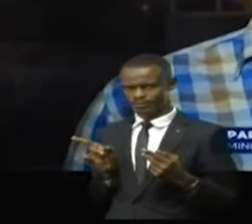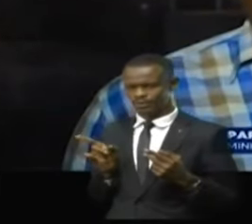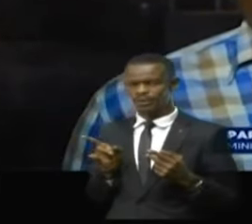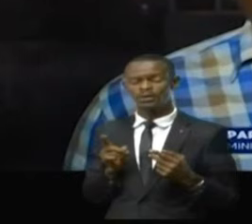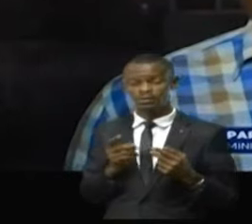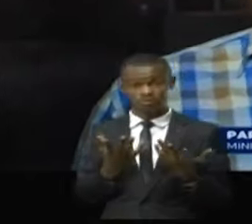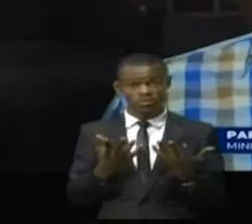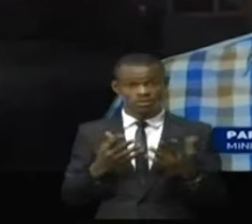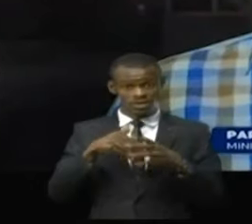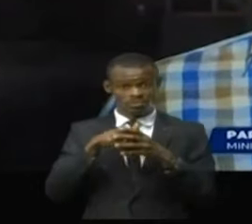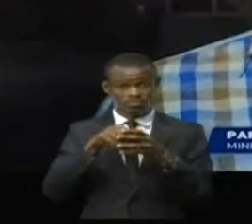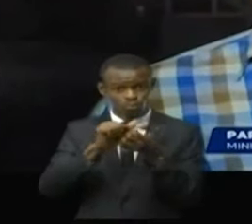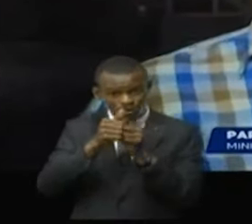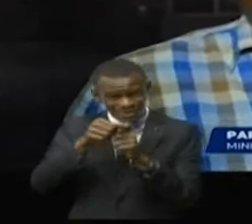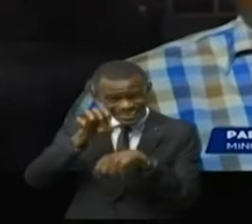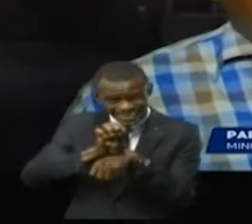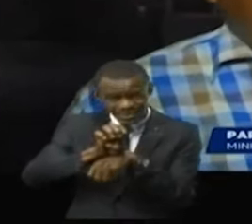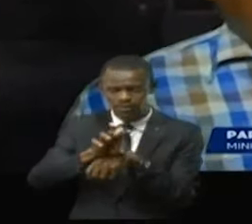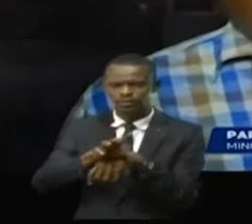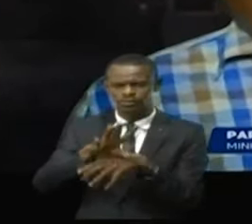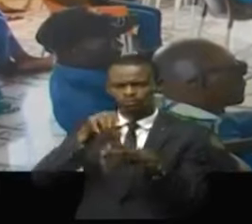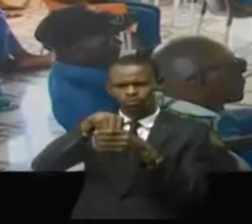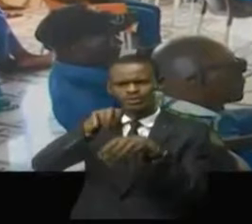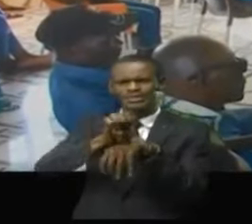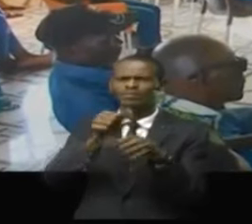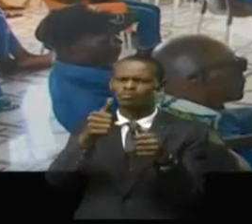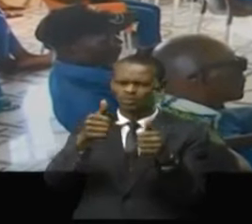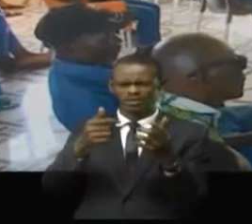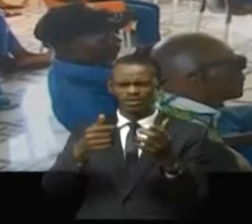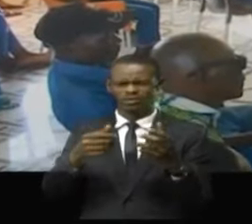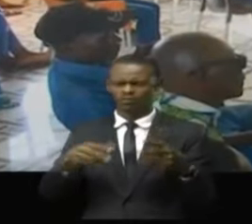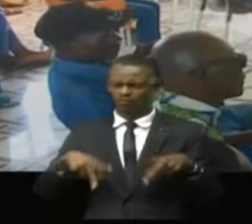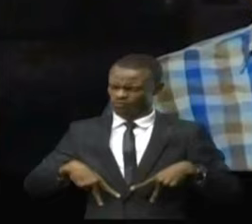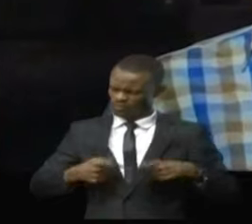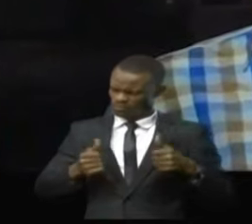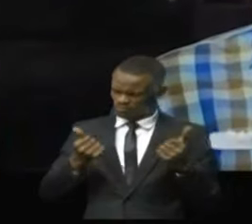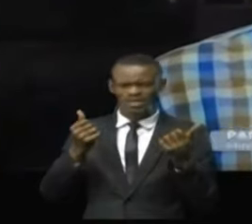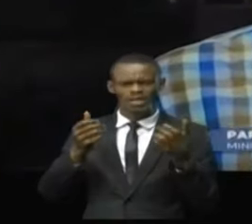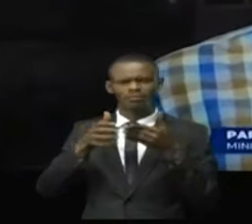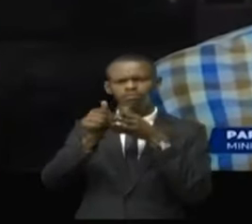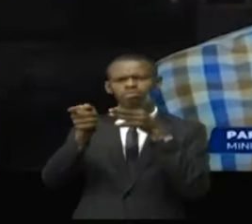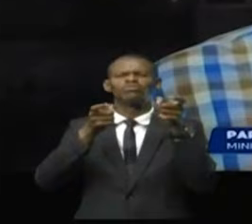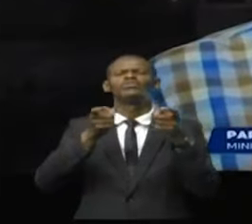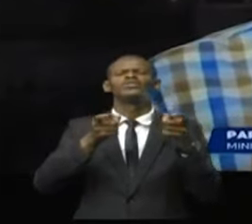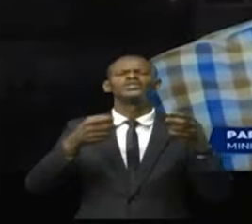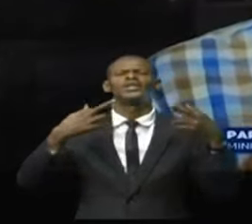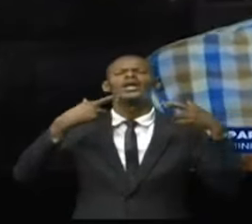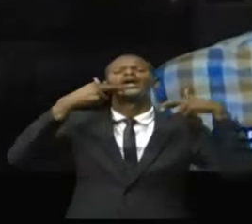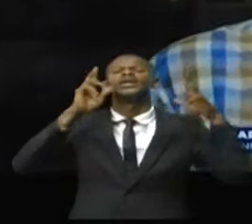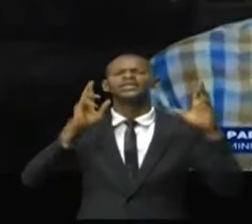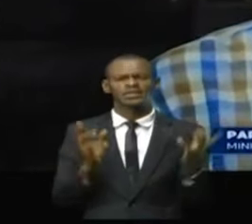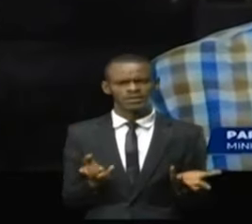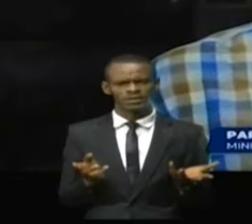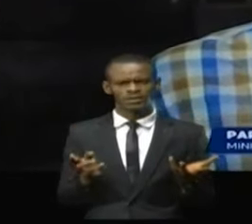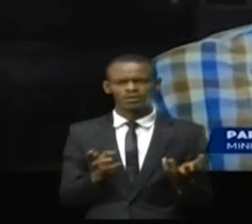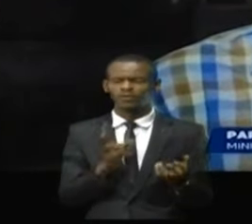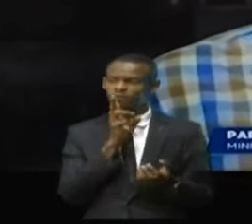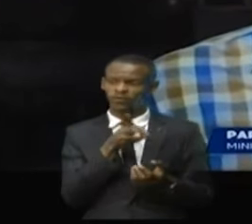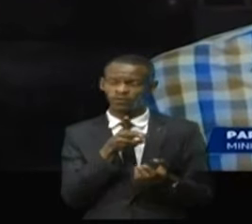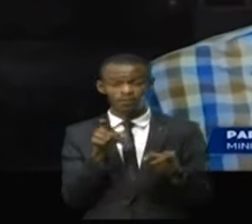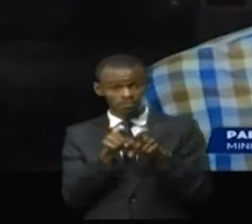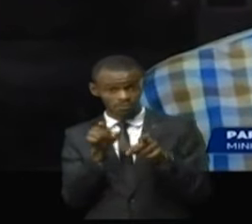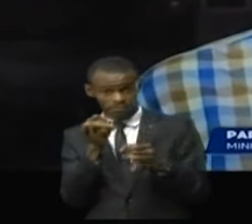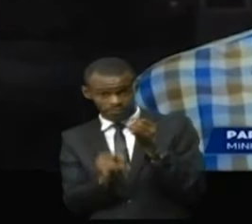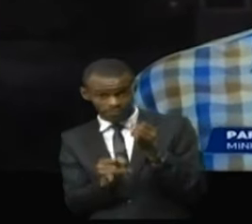nos dirigeants et dans le cas de leadership. Même si on n'a pas atteint les 100% du développement, nous sommes atteints 40%. C'est un début.